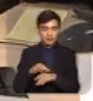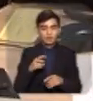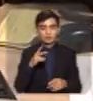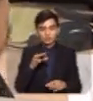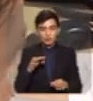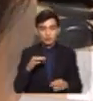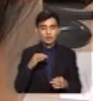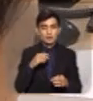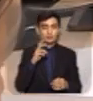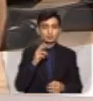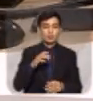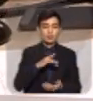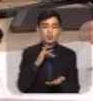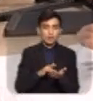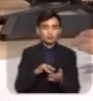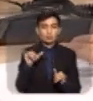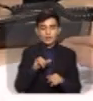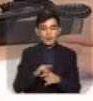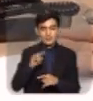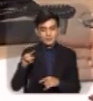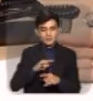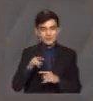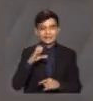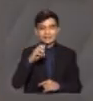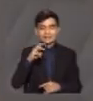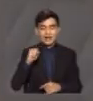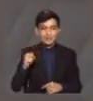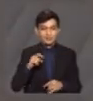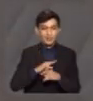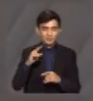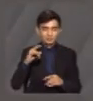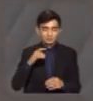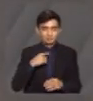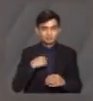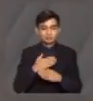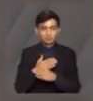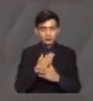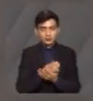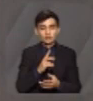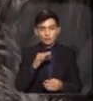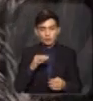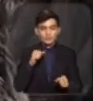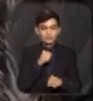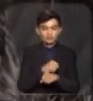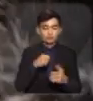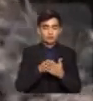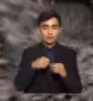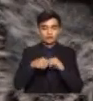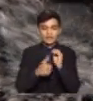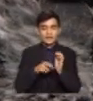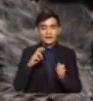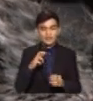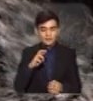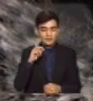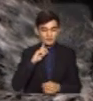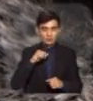Но мы сажаем только на те города, вот куда летает авиакомпания «Скат». Официально рейсы Big Air отменены до 16 января, говорит кассир.